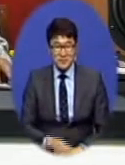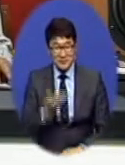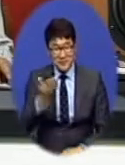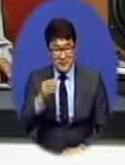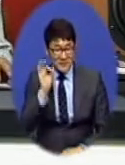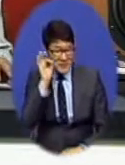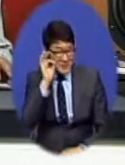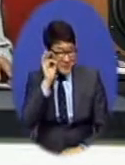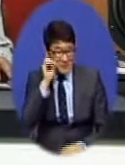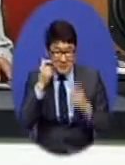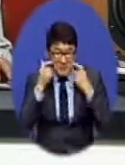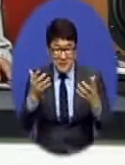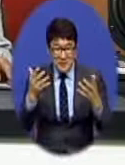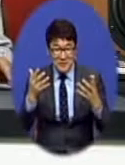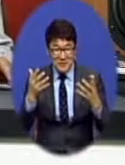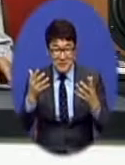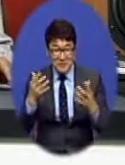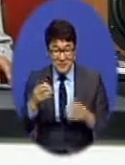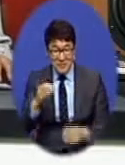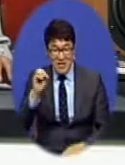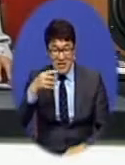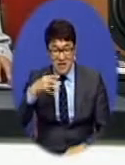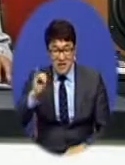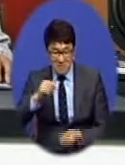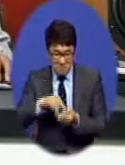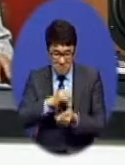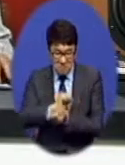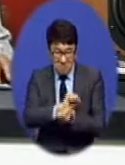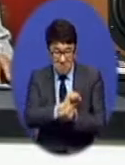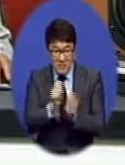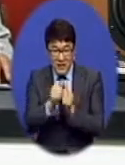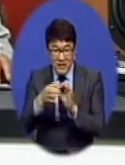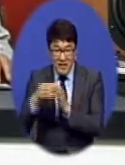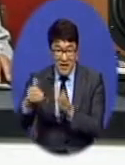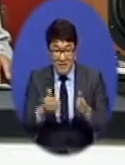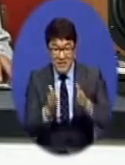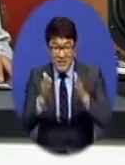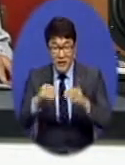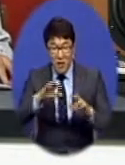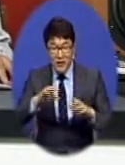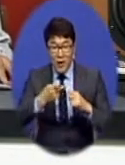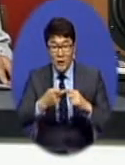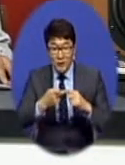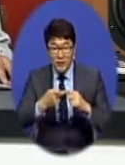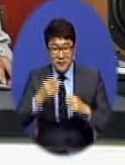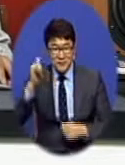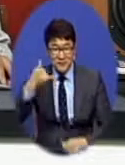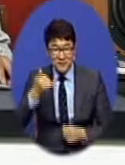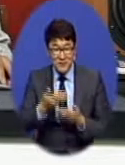맹태열님의 쑥스러움이 확 묻어난. 네. 열심히 의리가 사시고. 의리가 남자의 길이라고 생각하시는 맹태열님입니다. 12번째